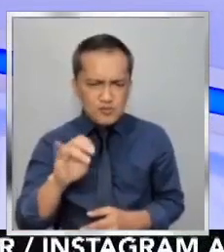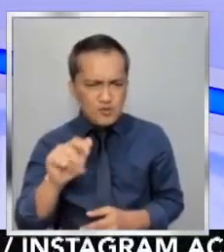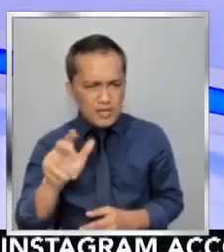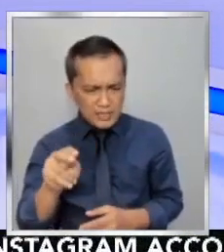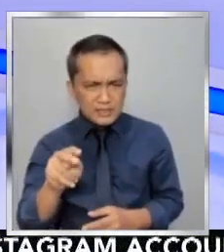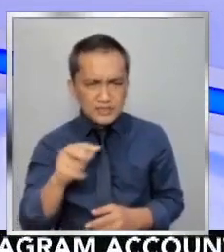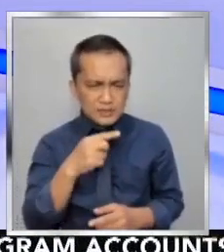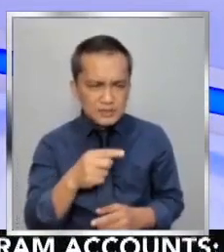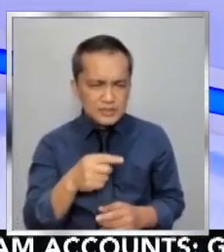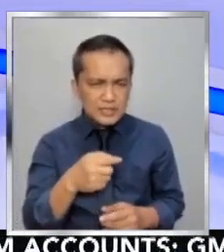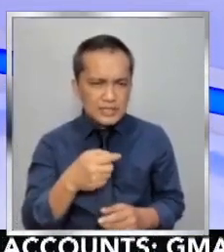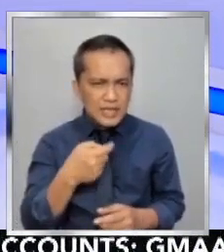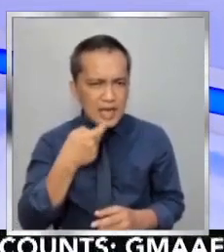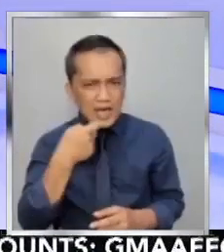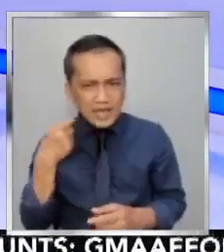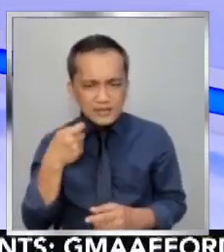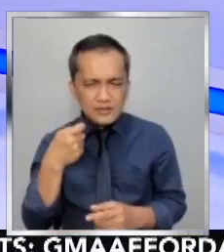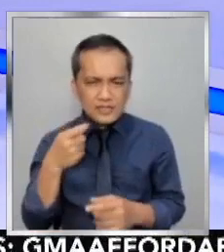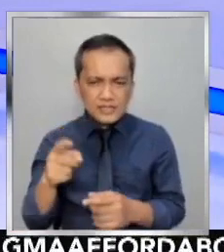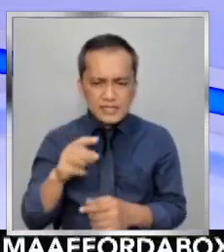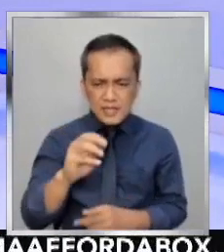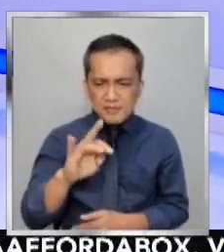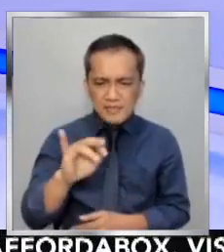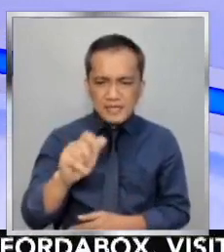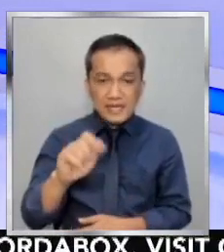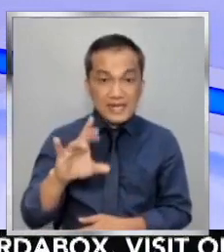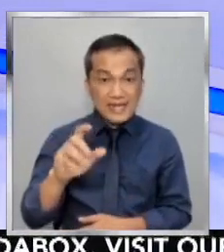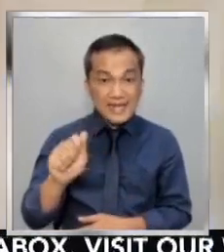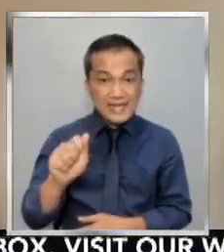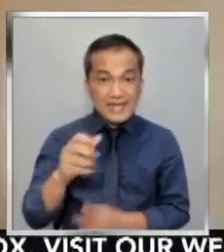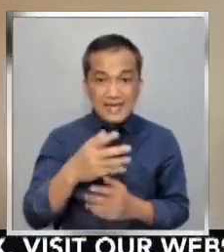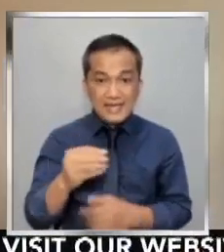sa hit Kapuso series na Maria Clara at Ibarra.